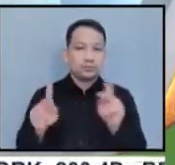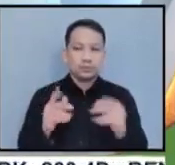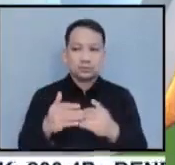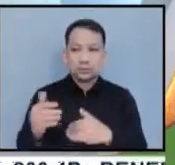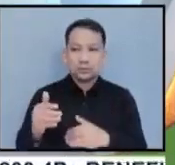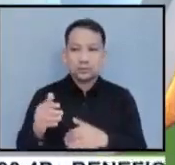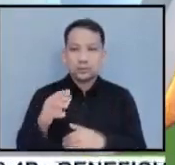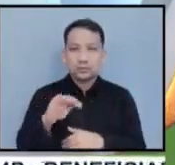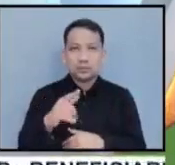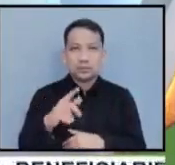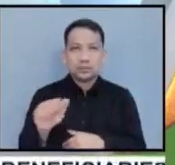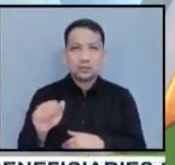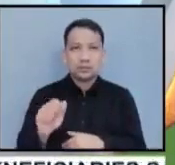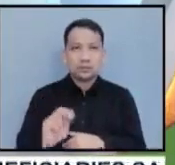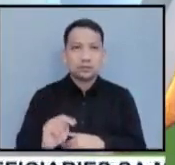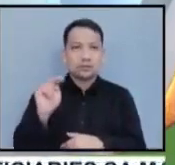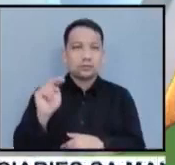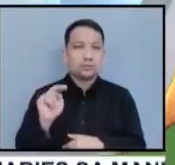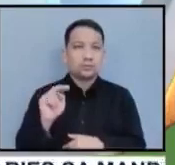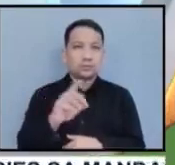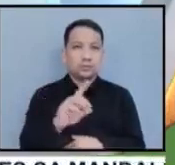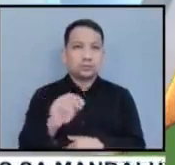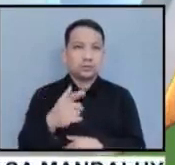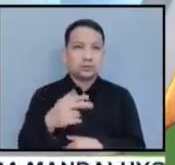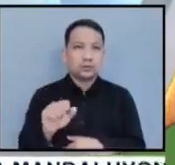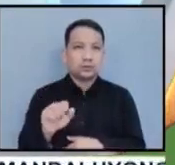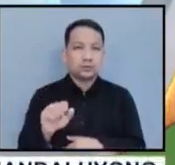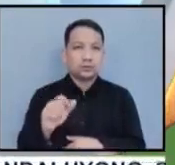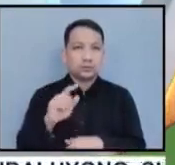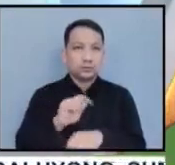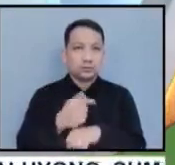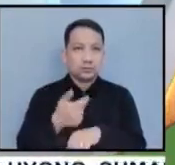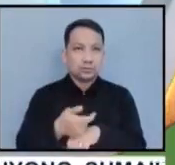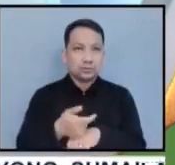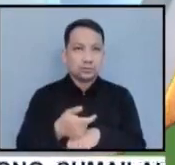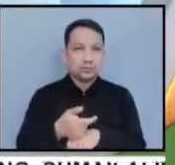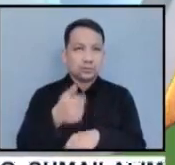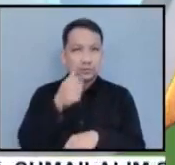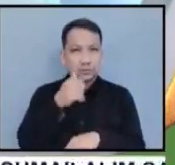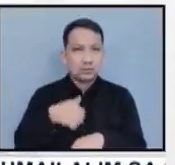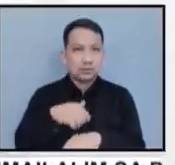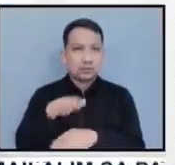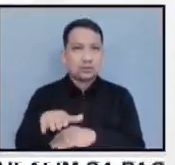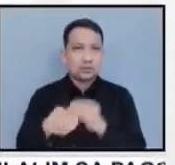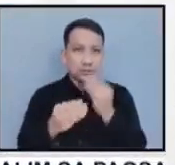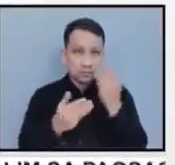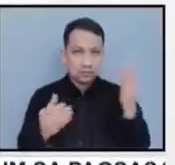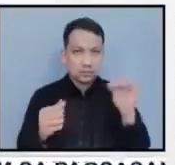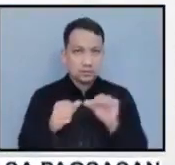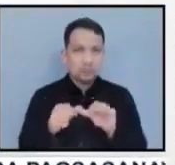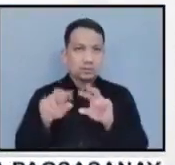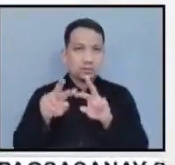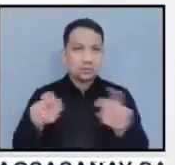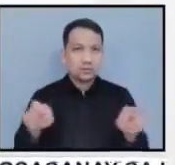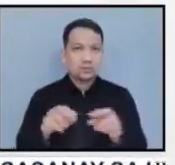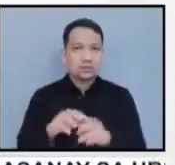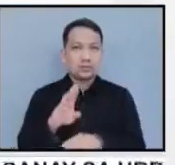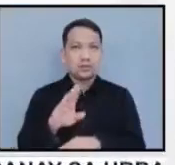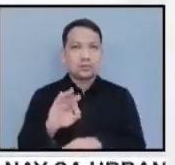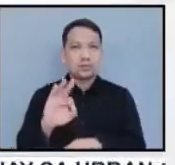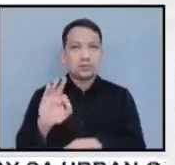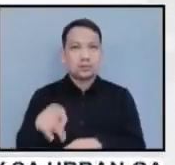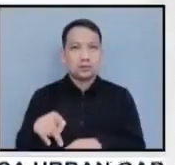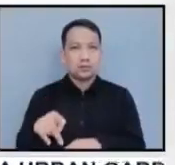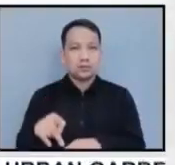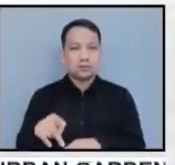Site, Barangay North Danghari sa Taguig City kahapon ng hapon. Batay sa inisyal na investigasyon ng Bureau of Fire Protection o